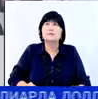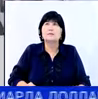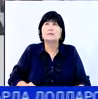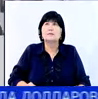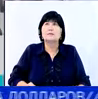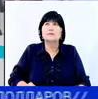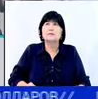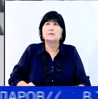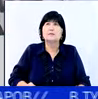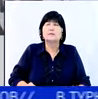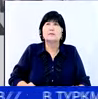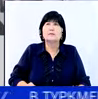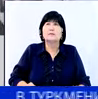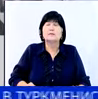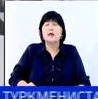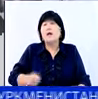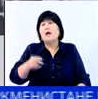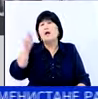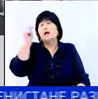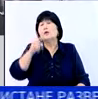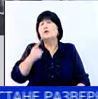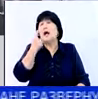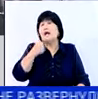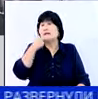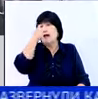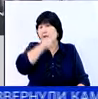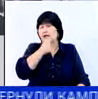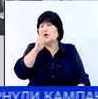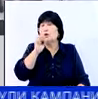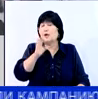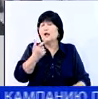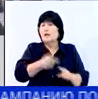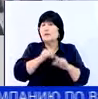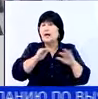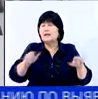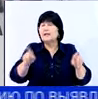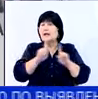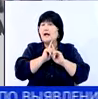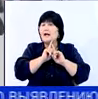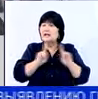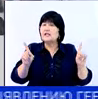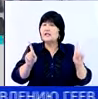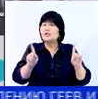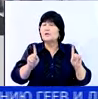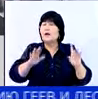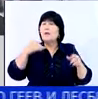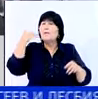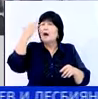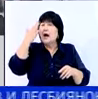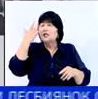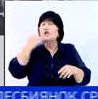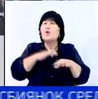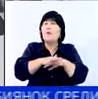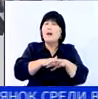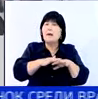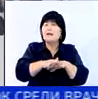Фаундейшн-программа – интенсивный одногодичный курс. И детей именно готовят по критическому мышлению, по